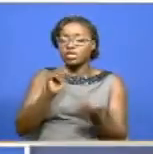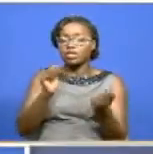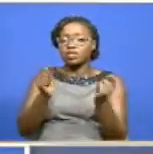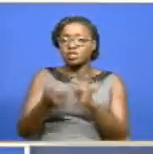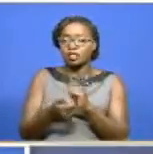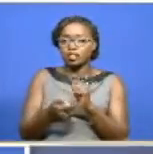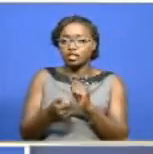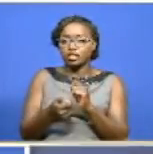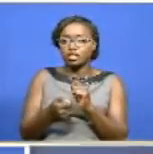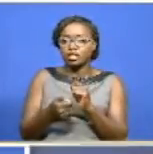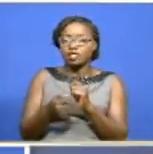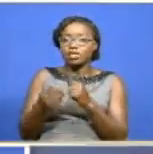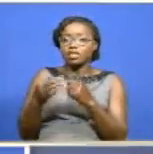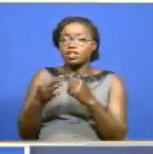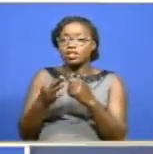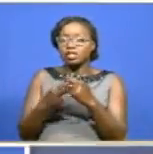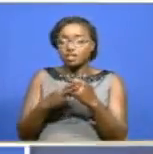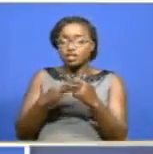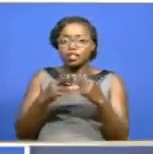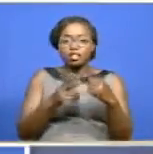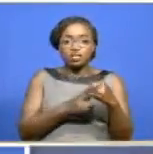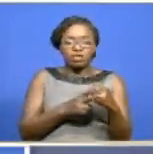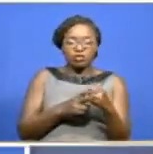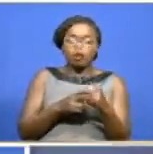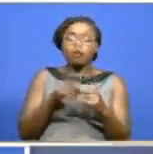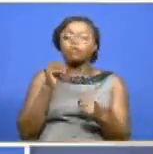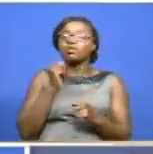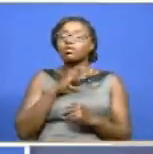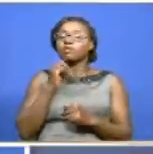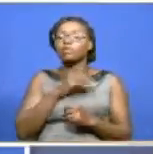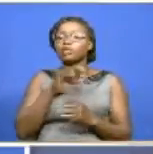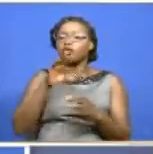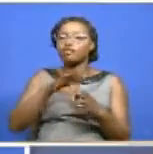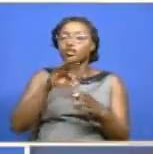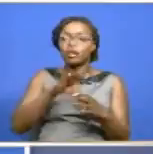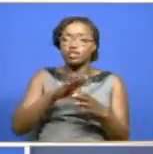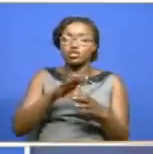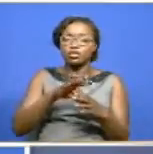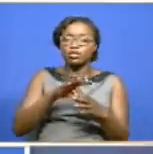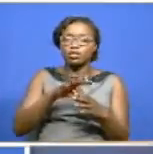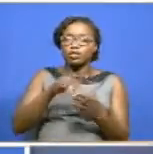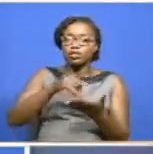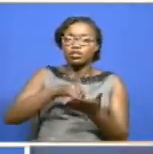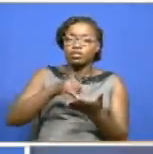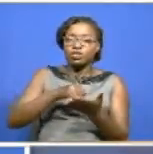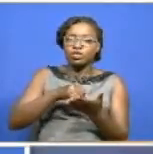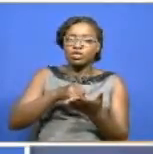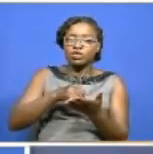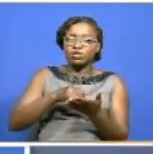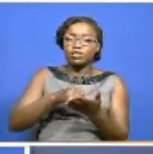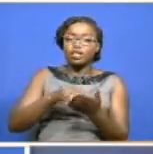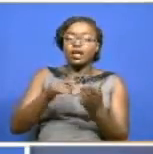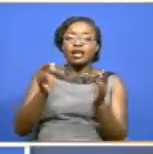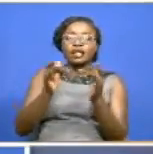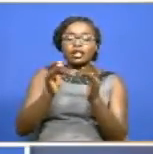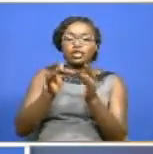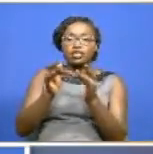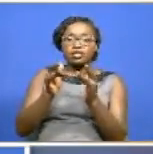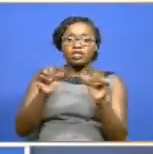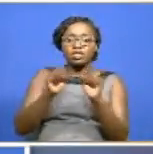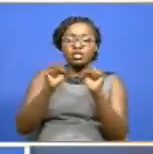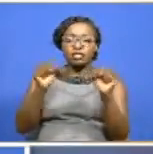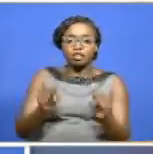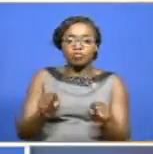kwa kifungu cha 87 kuhusu malalamishi ya uchaguzi ili kujumuisha huduma za kielektroniki kama njia